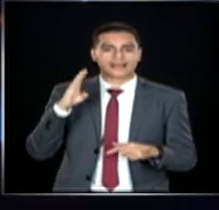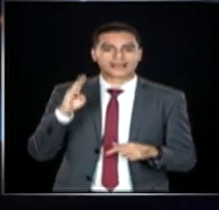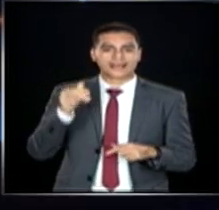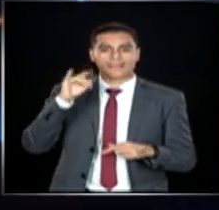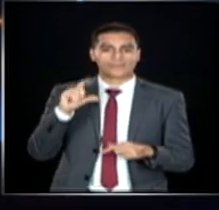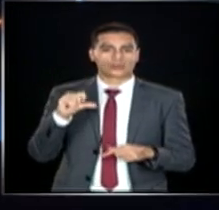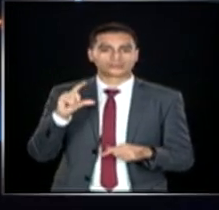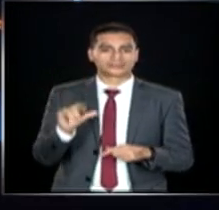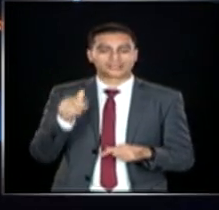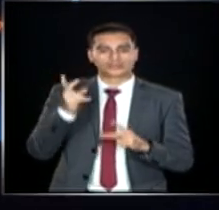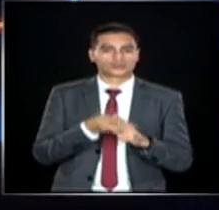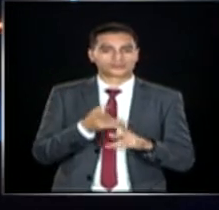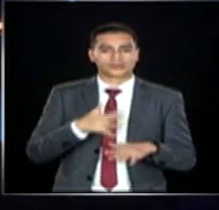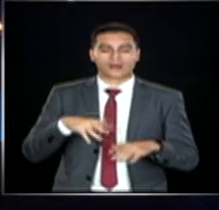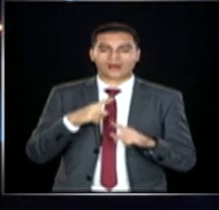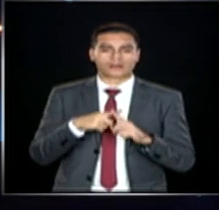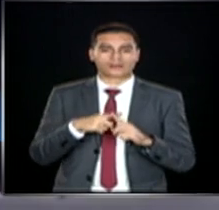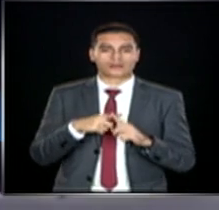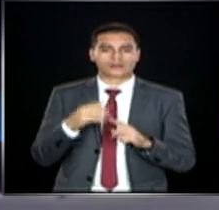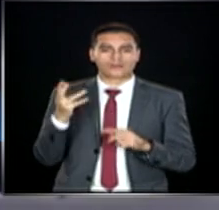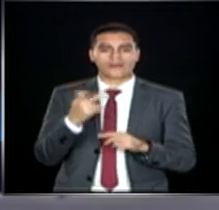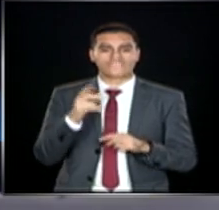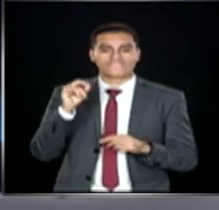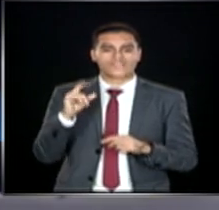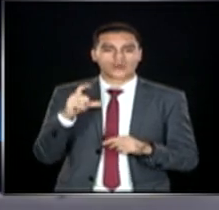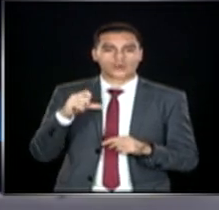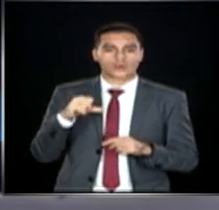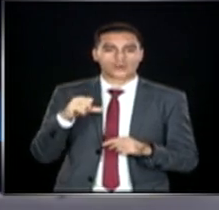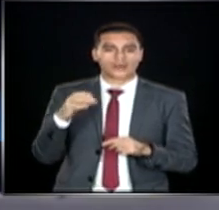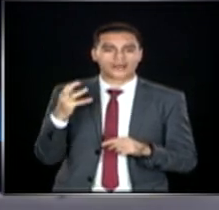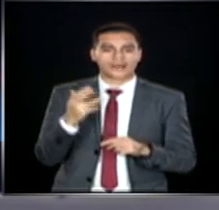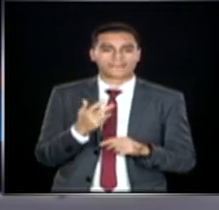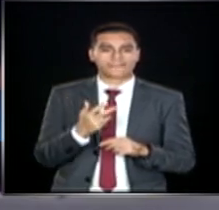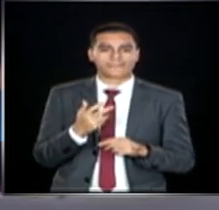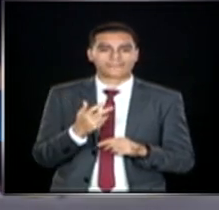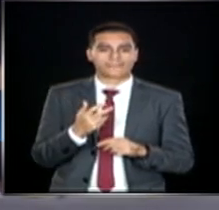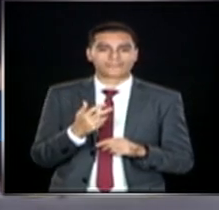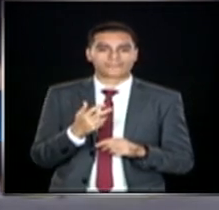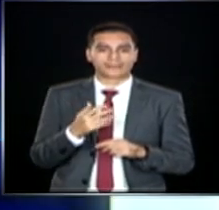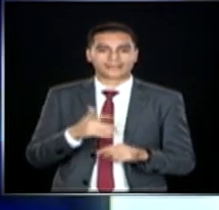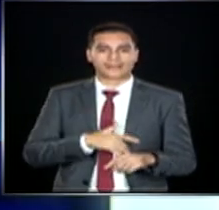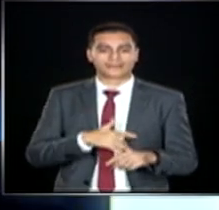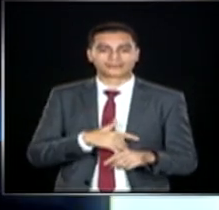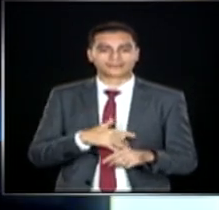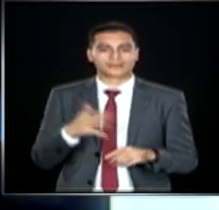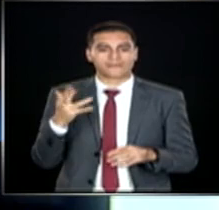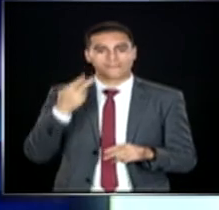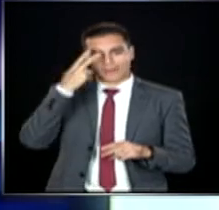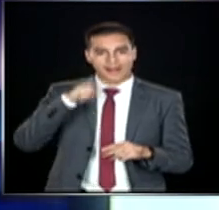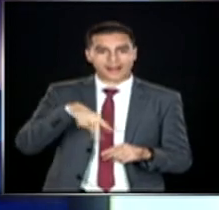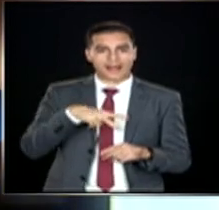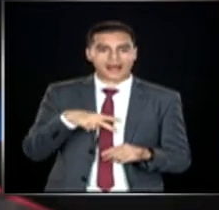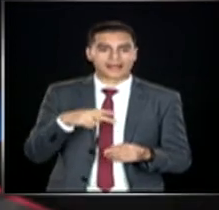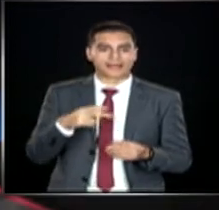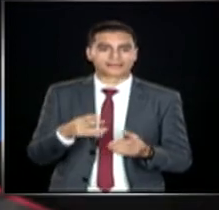جمهور. غلط. رباعية فالو هو مرض يصيب أحد أعضاء جسم الإنسان، فما هو؟ كبد. غلط. من هو اللاعب